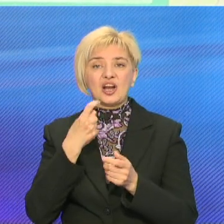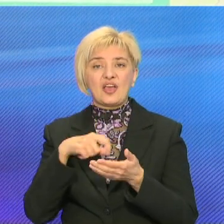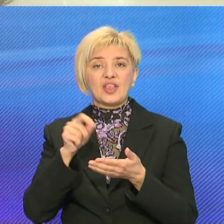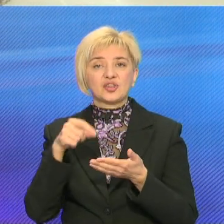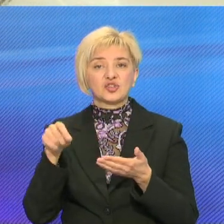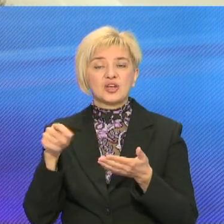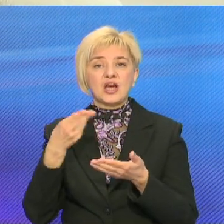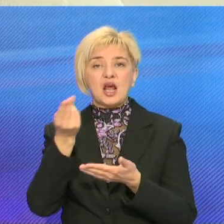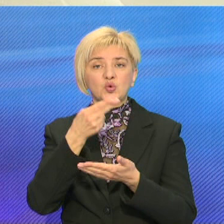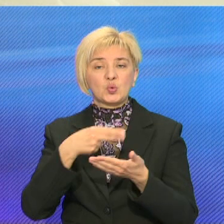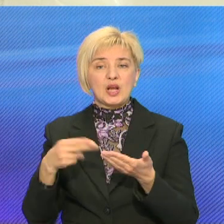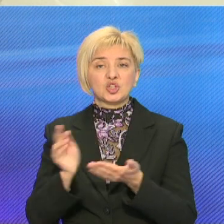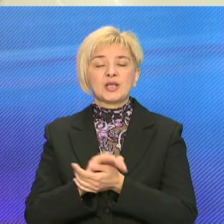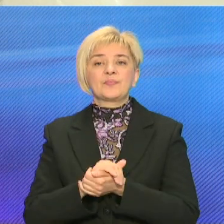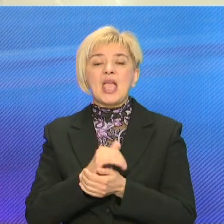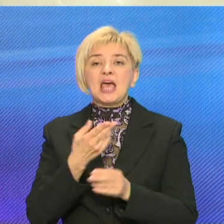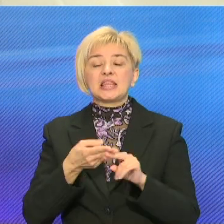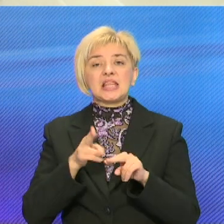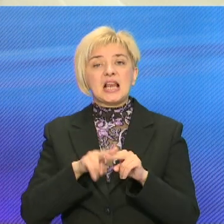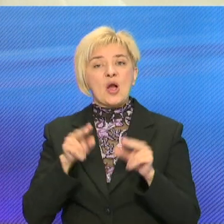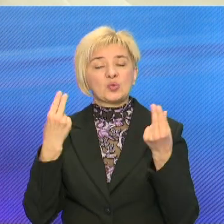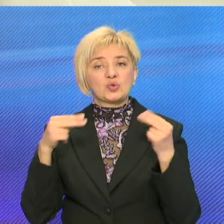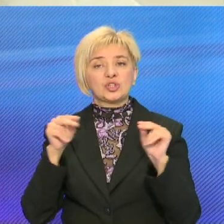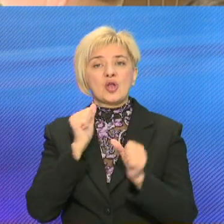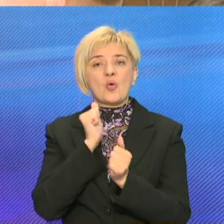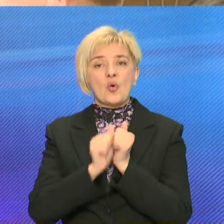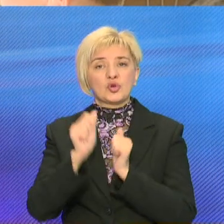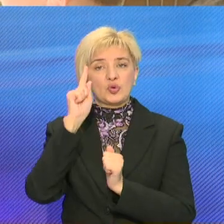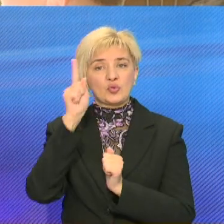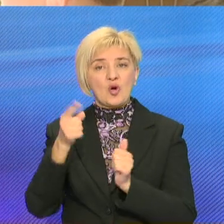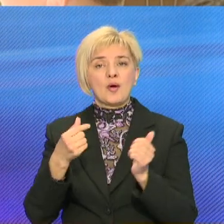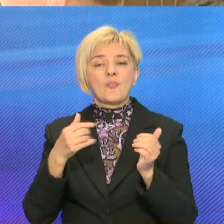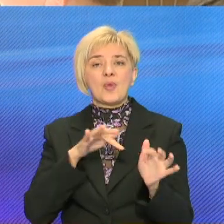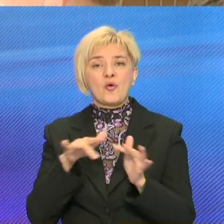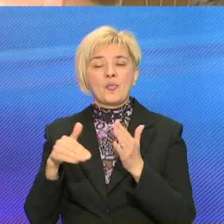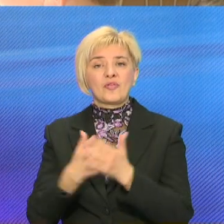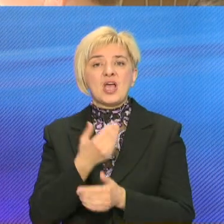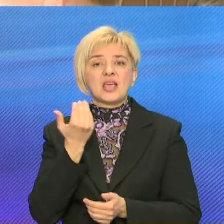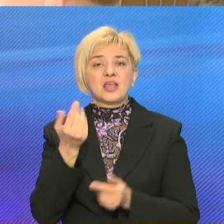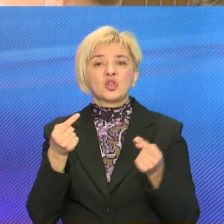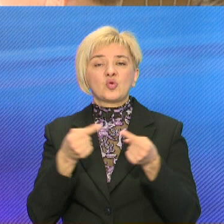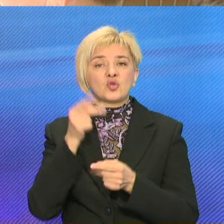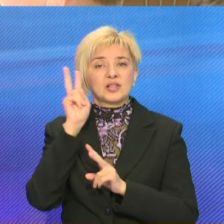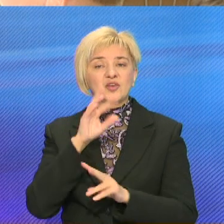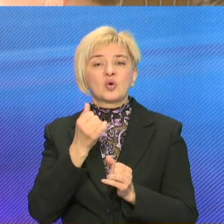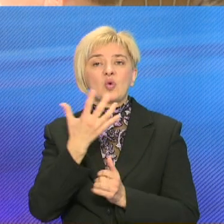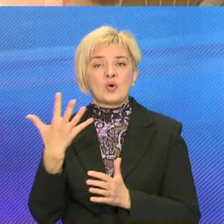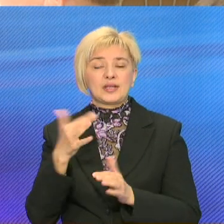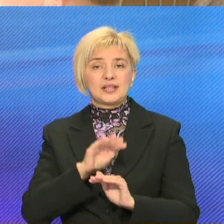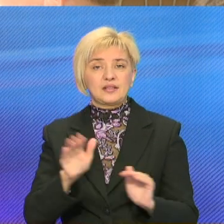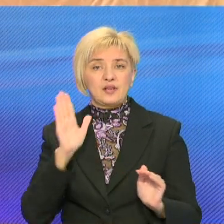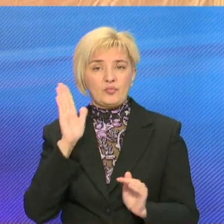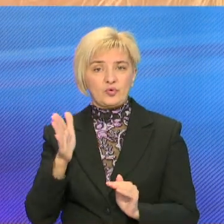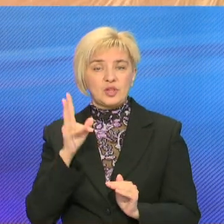разукрашки. А вот для наставников каждый заняток проходит по-новому. Яны докладно не ведают, сколько деток из каких классов этим разом придут